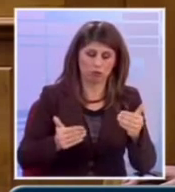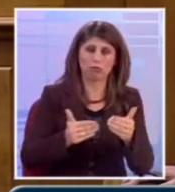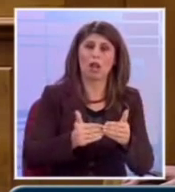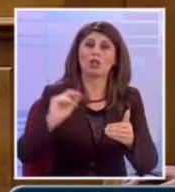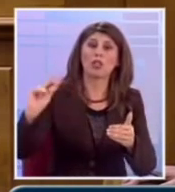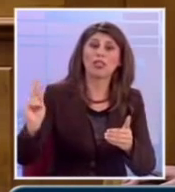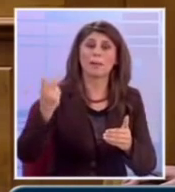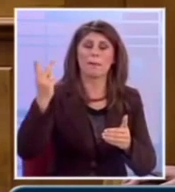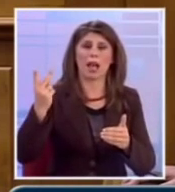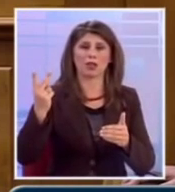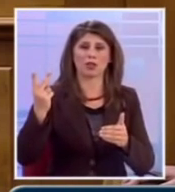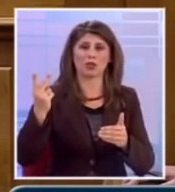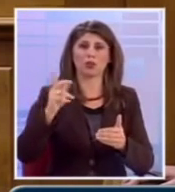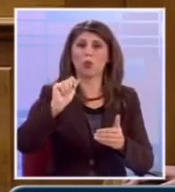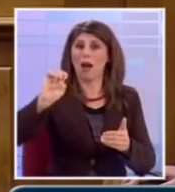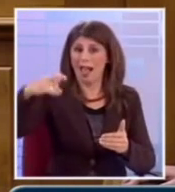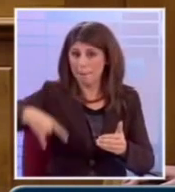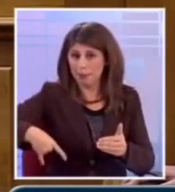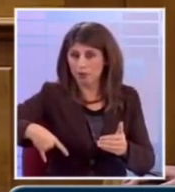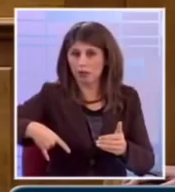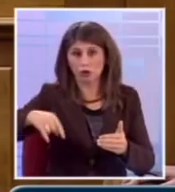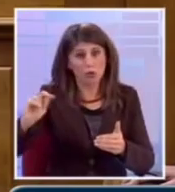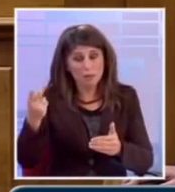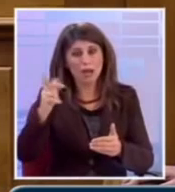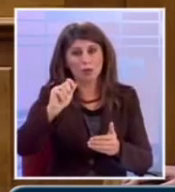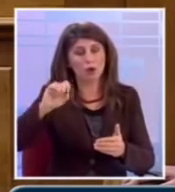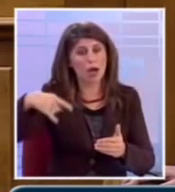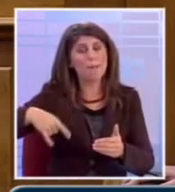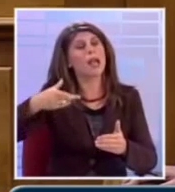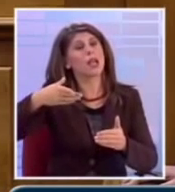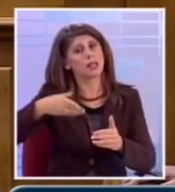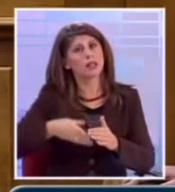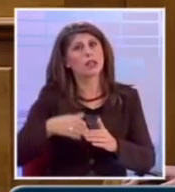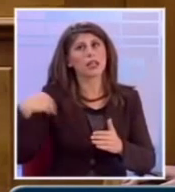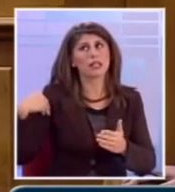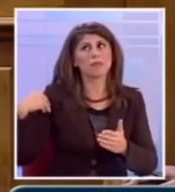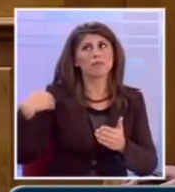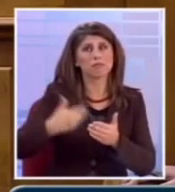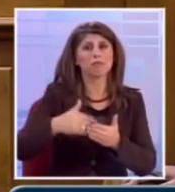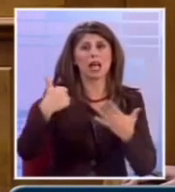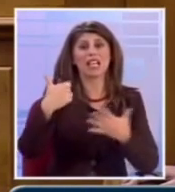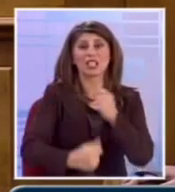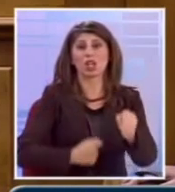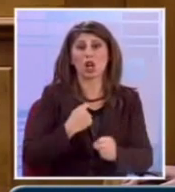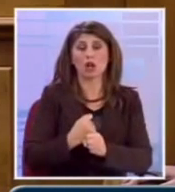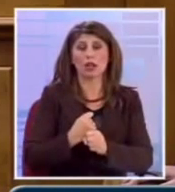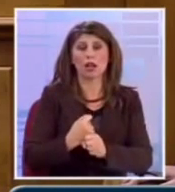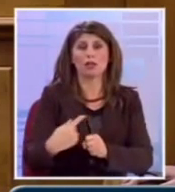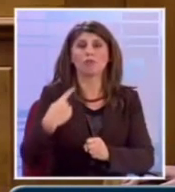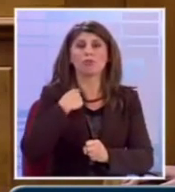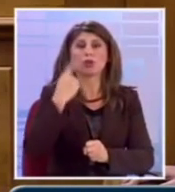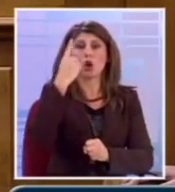το διπλάσιο του ακαθάριστου εγχώριου προϊόντος της και μέσα στα τελευταία 6ξι χρόνια έχει χάσει το